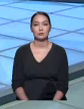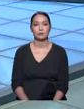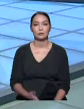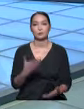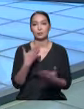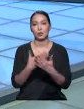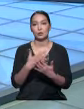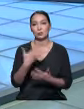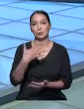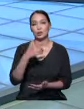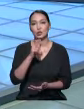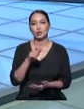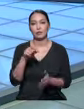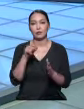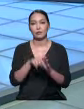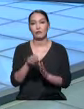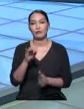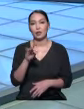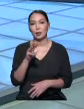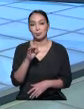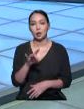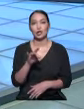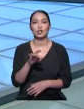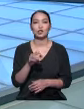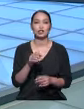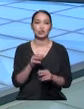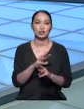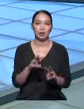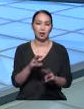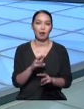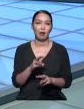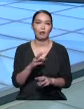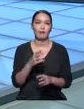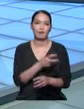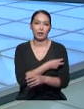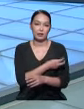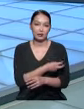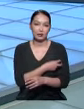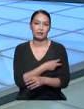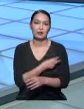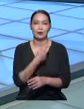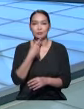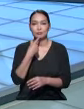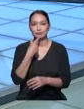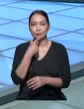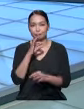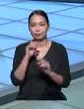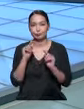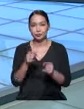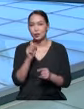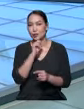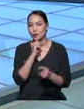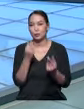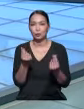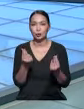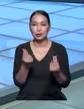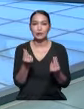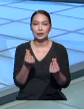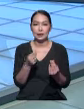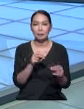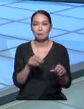Почти 50 человек, в том числе фермеры, чиновники и ветеринары, попали под следствие по подозрению в хищении бюджетных денег.